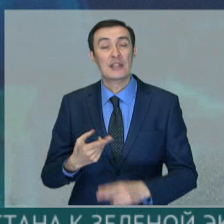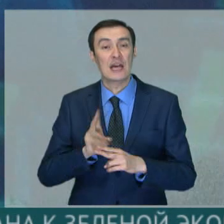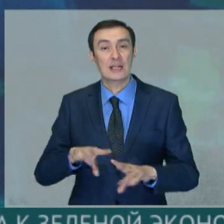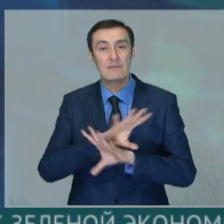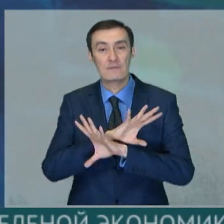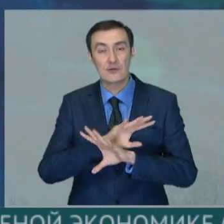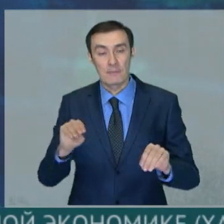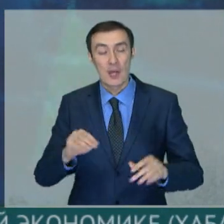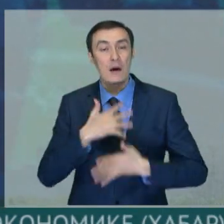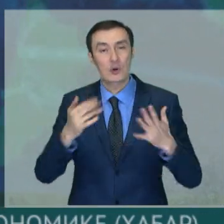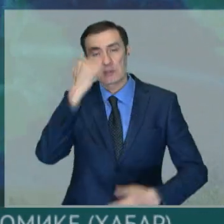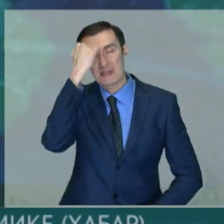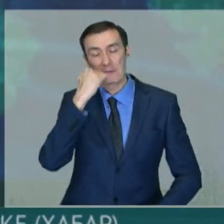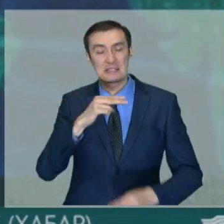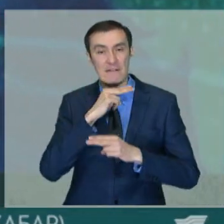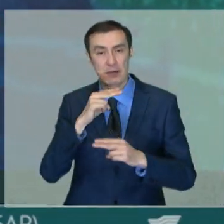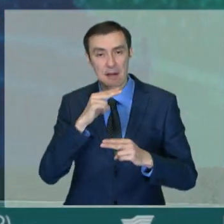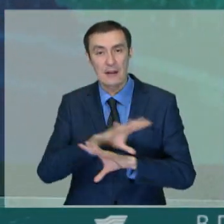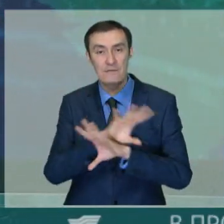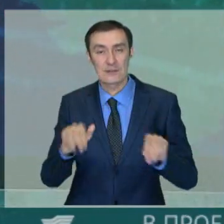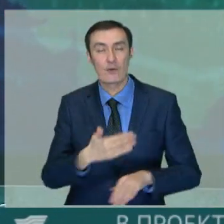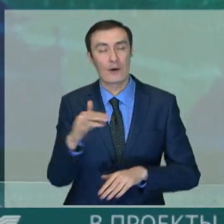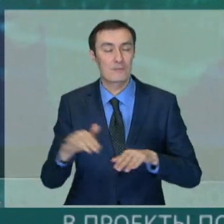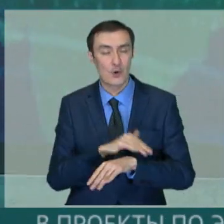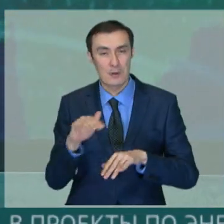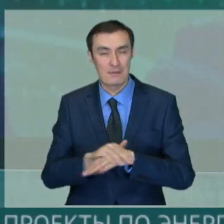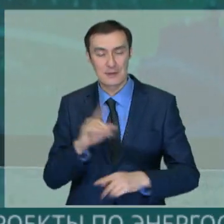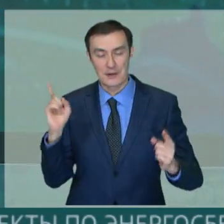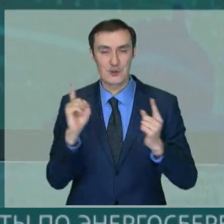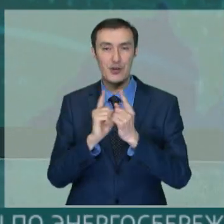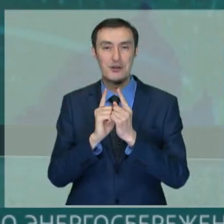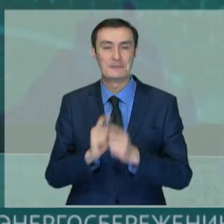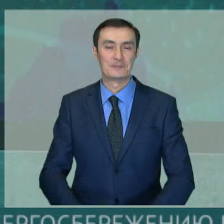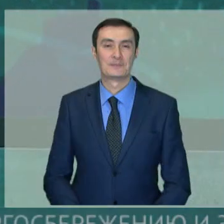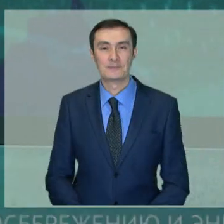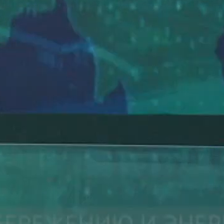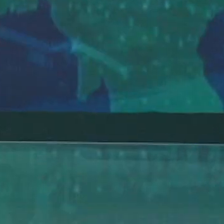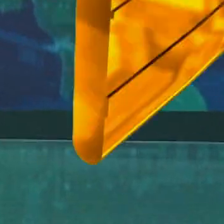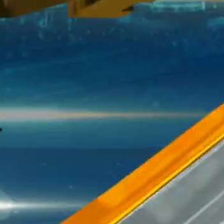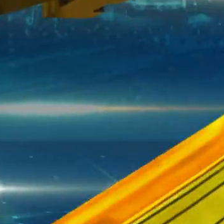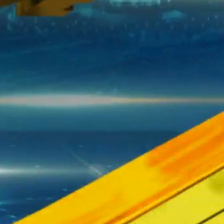мои коллеги представят в вечерних выпусках новостей в 20 и в 21.00. До свидания.